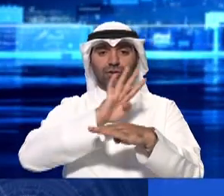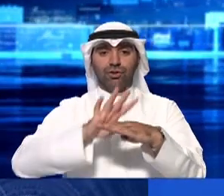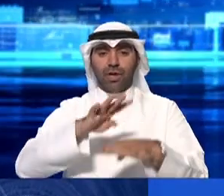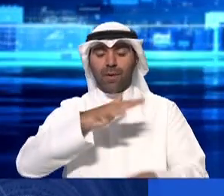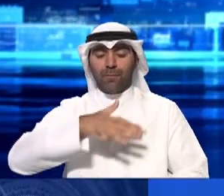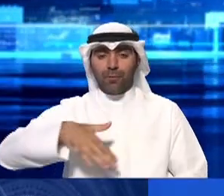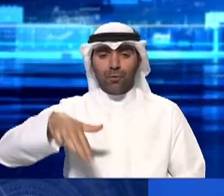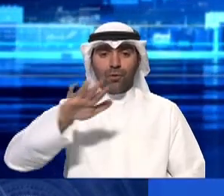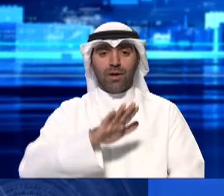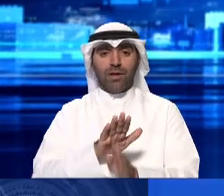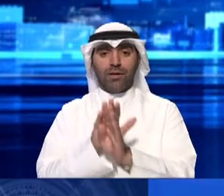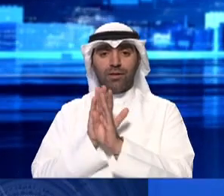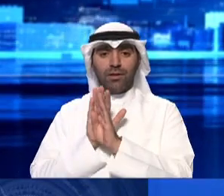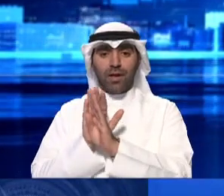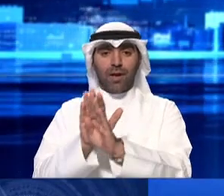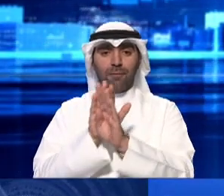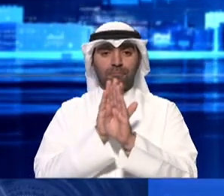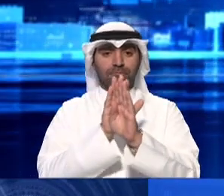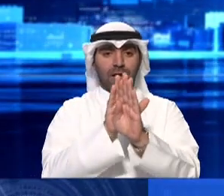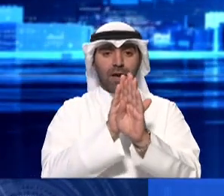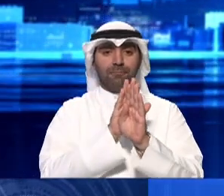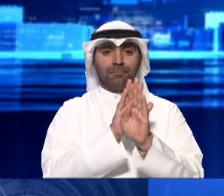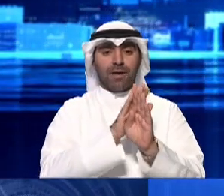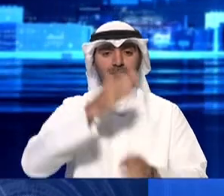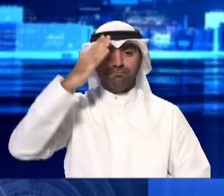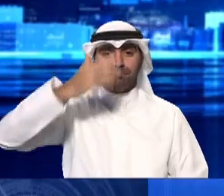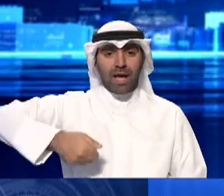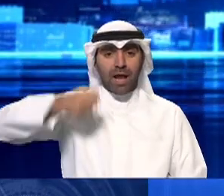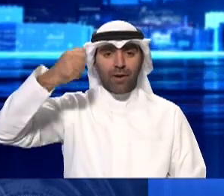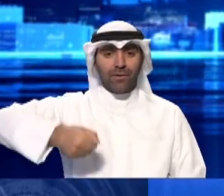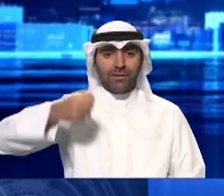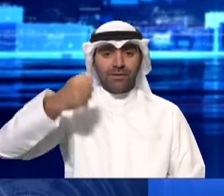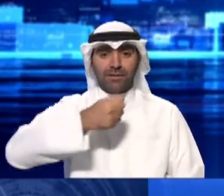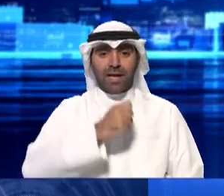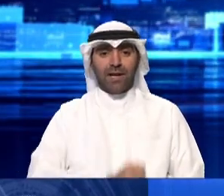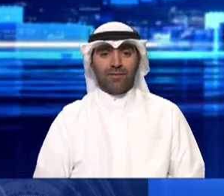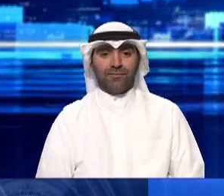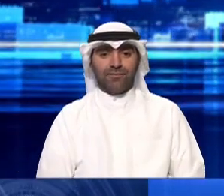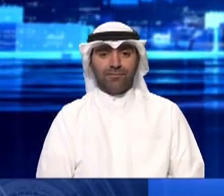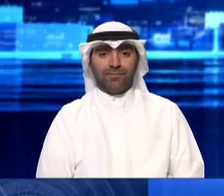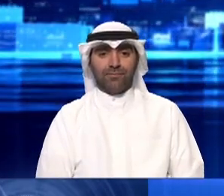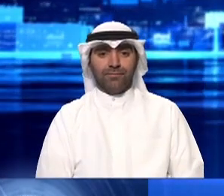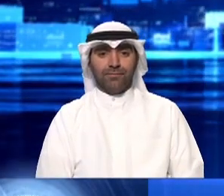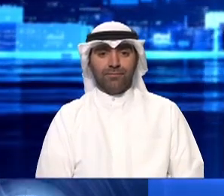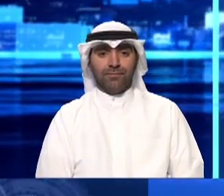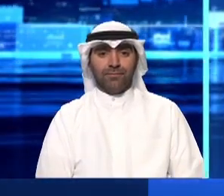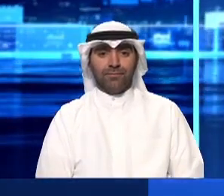وتطلعات. وتقبلوا خالص تحياتنا سالم العالي الصباح رئيس الحرس الوطني.